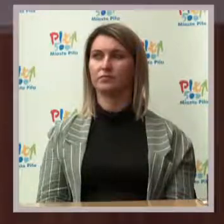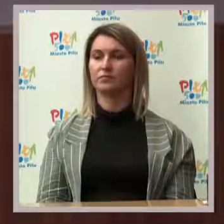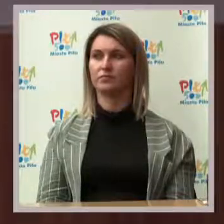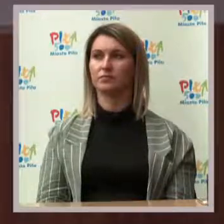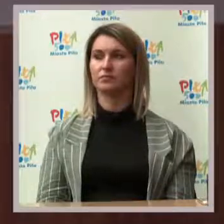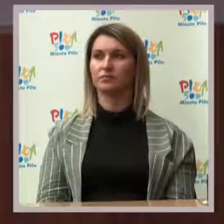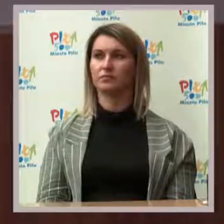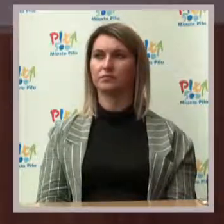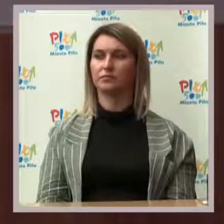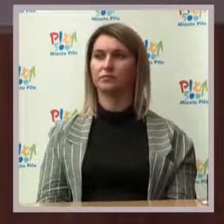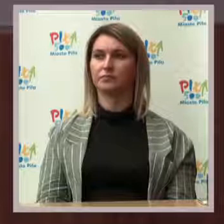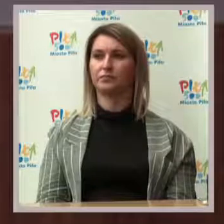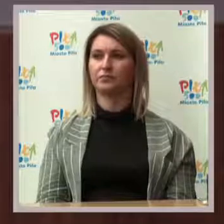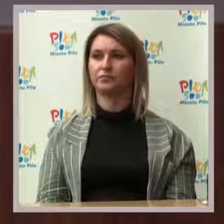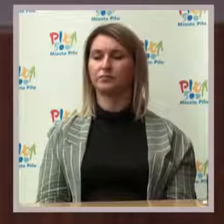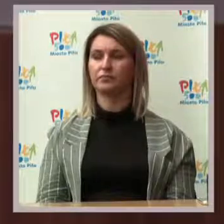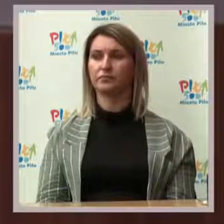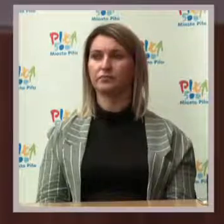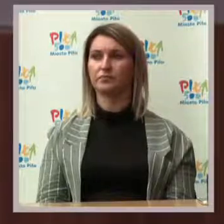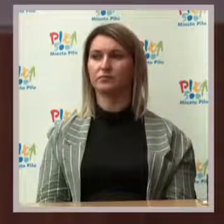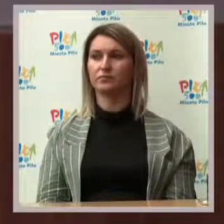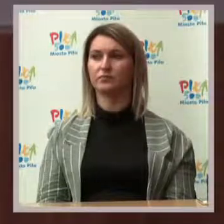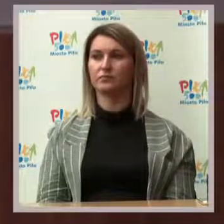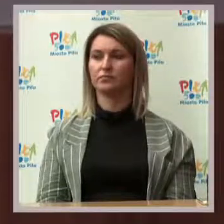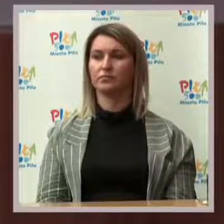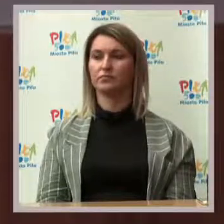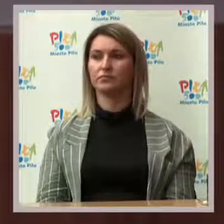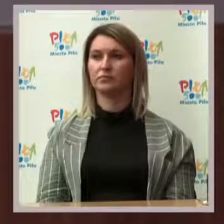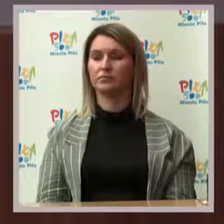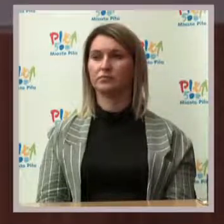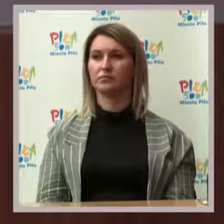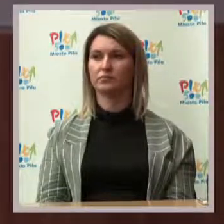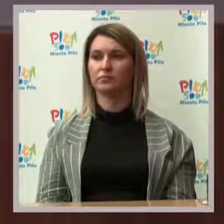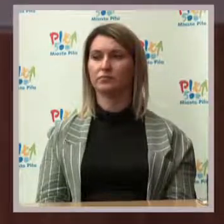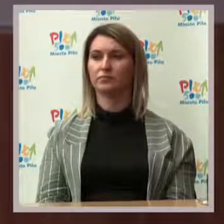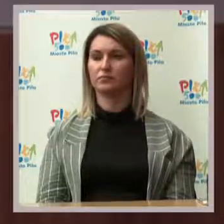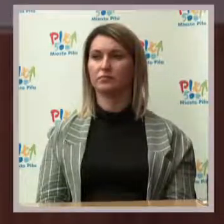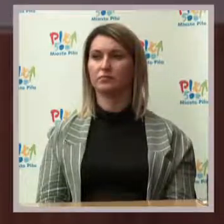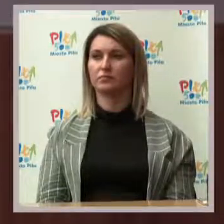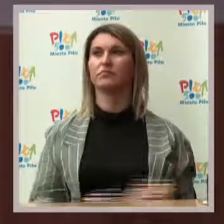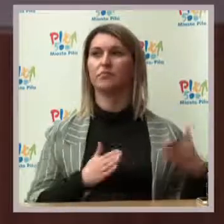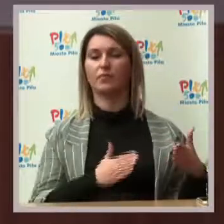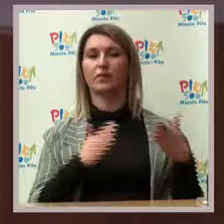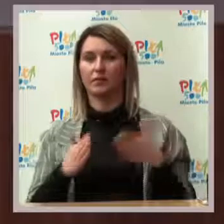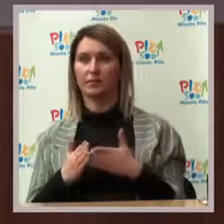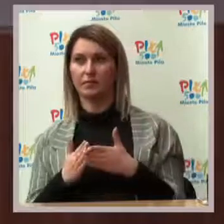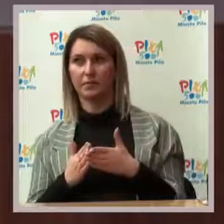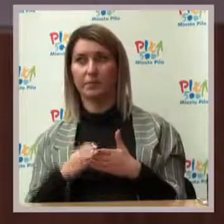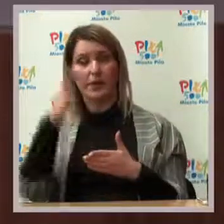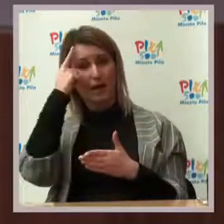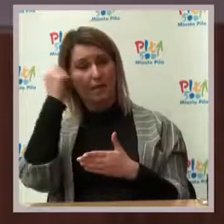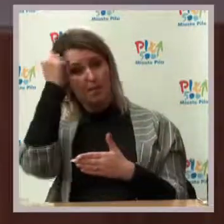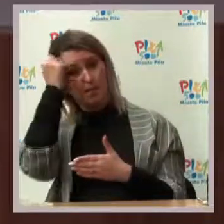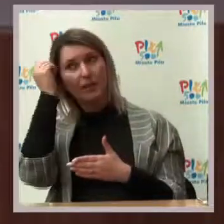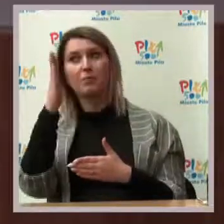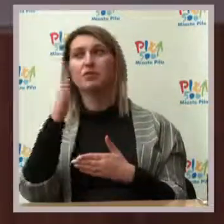siedzą na boisku, a właściwie biegają bardziej niż siedzą. Pamiętać